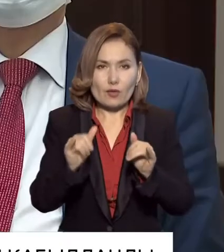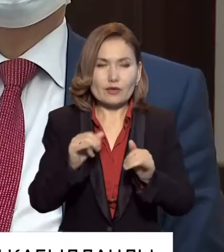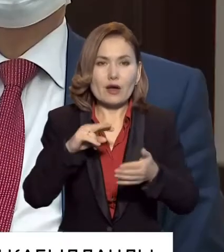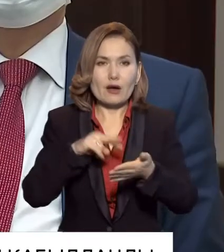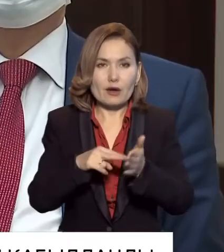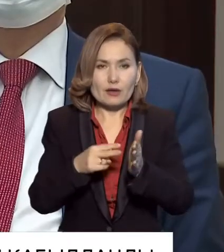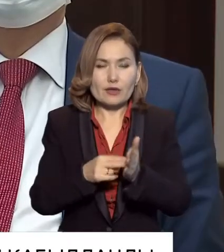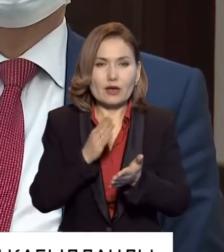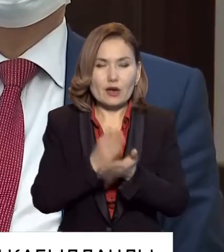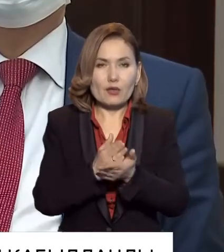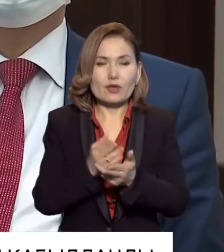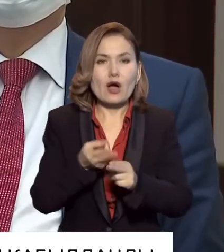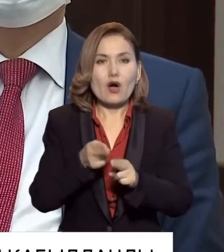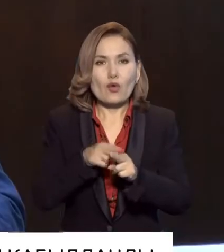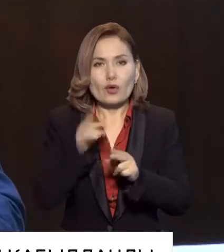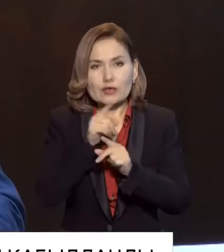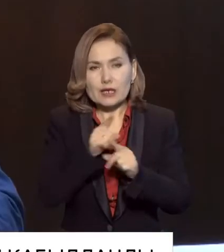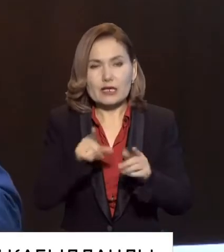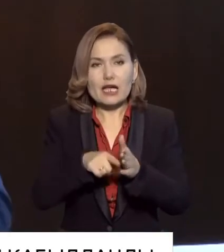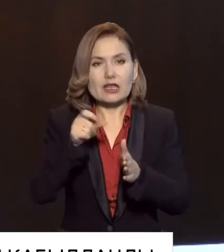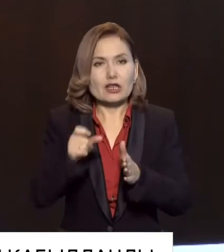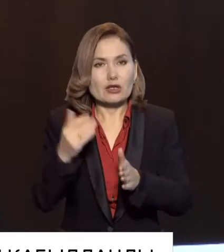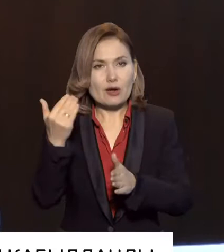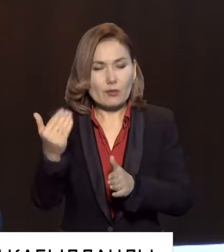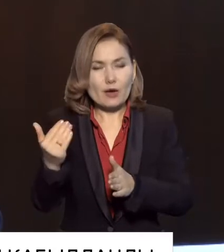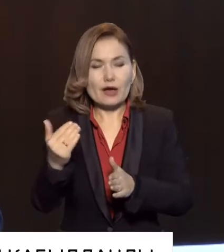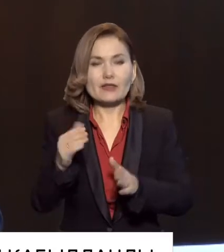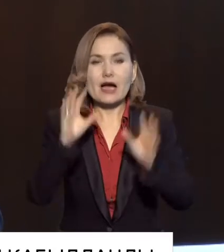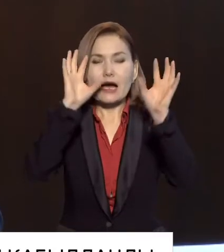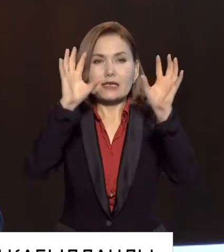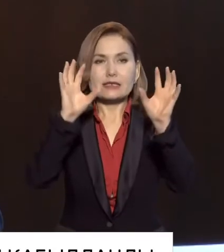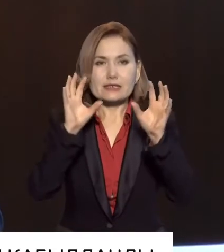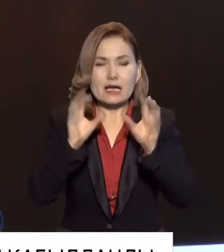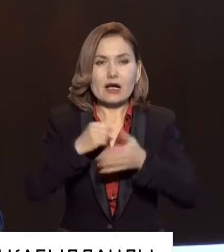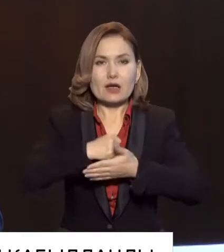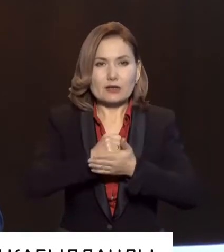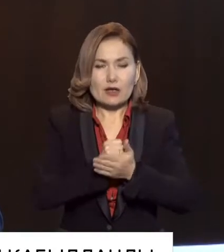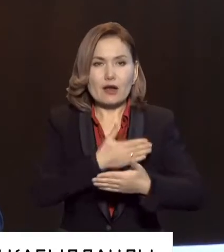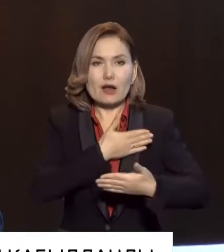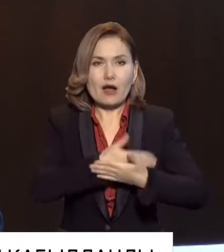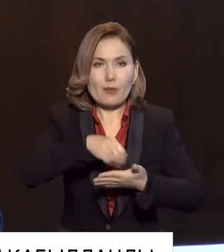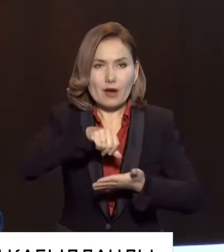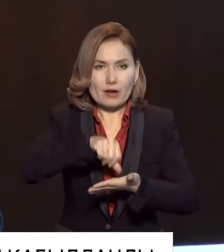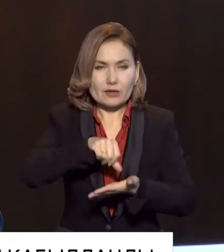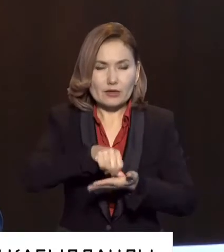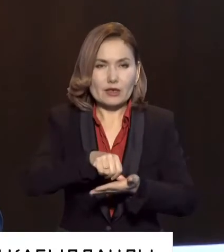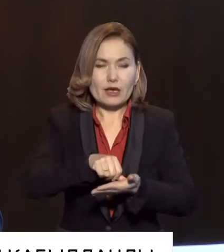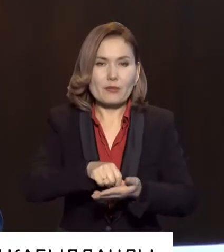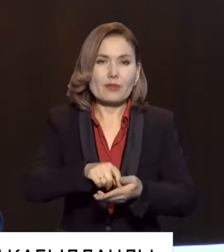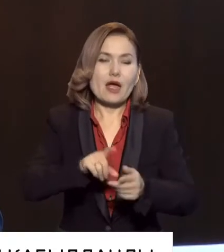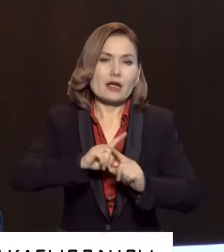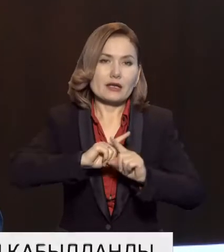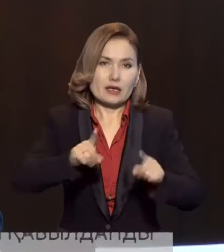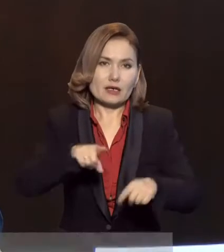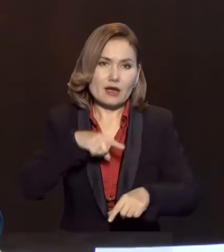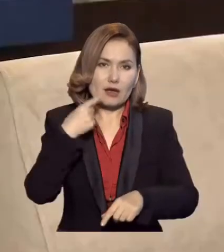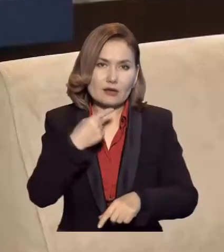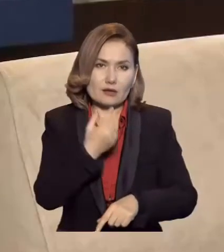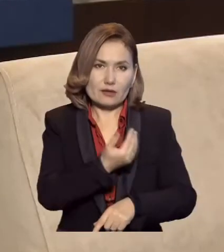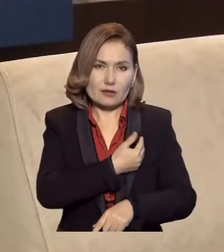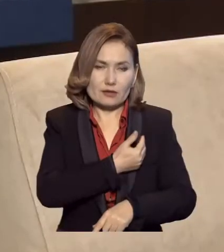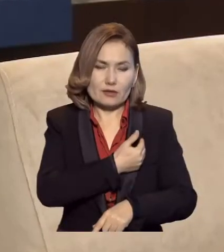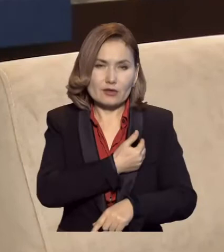көздейді. Осы ретте депутаттардың заң шығаруға бастамашы болу белсенділігін ерекше атап өткім